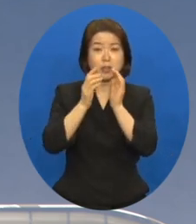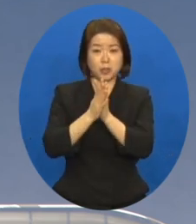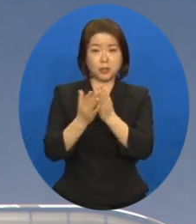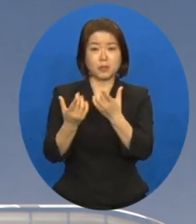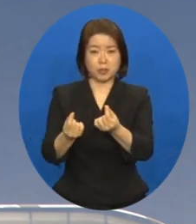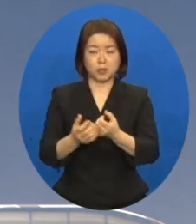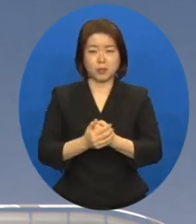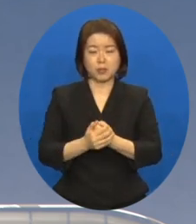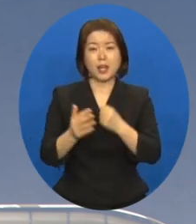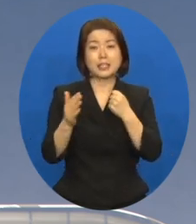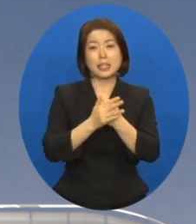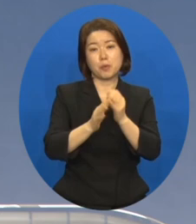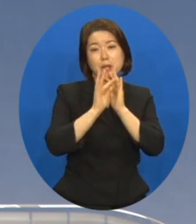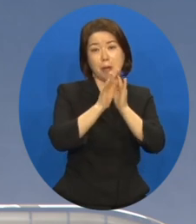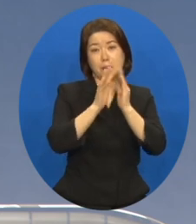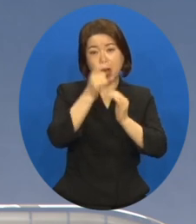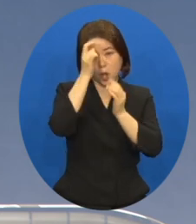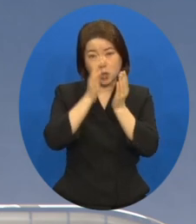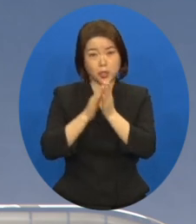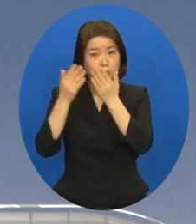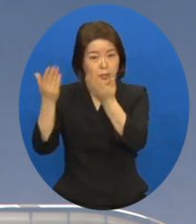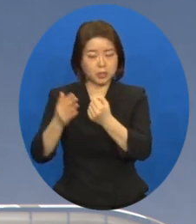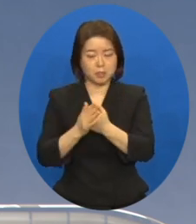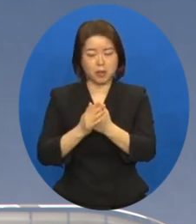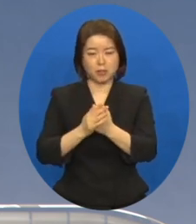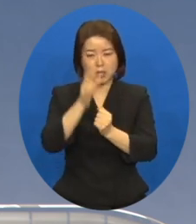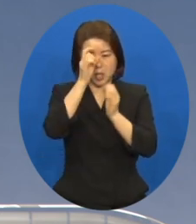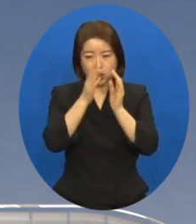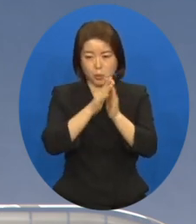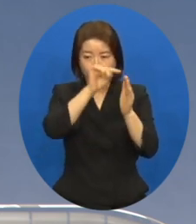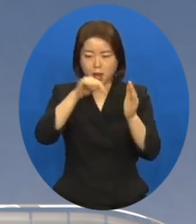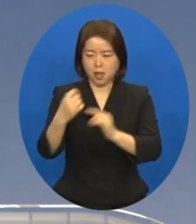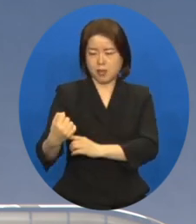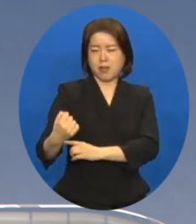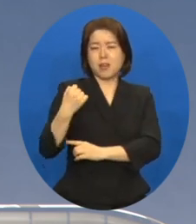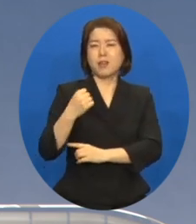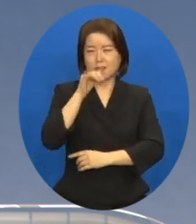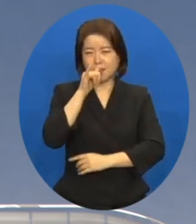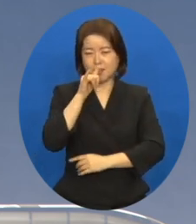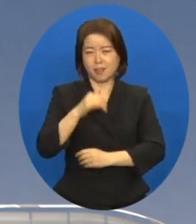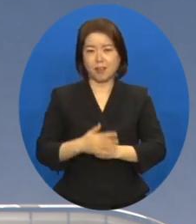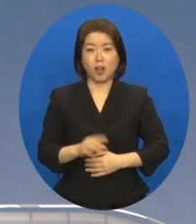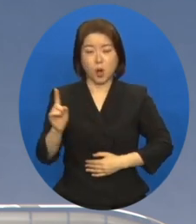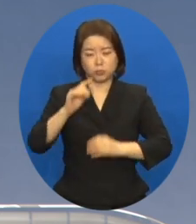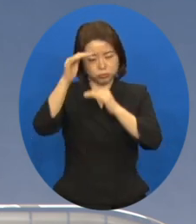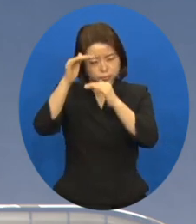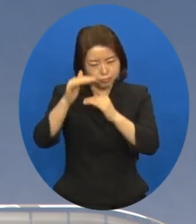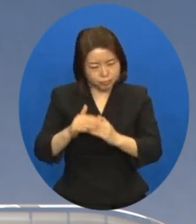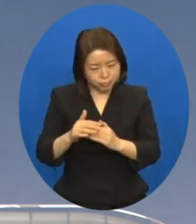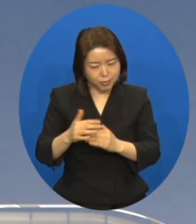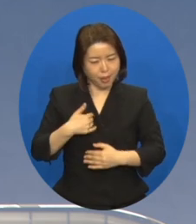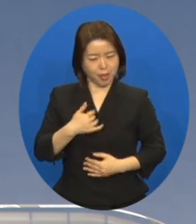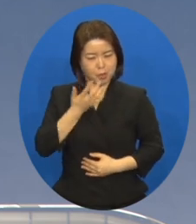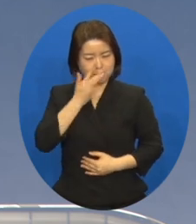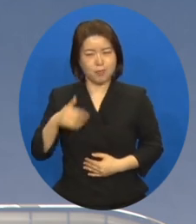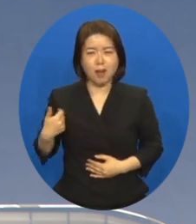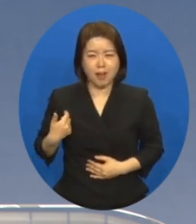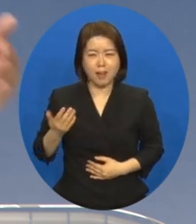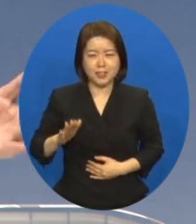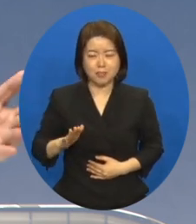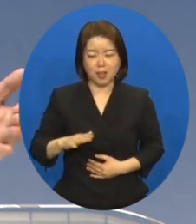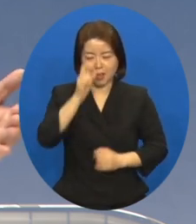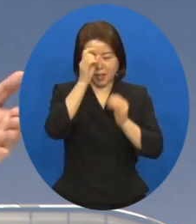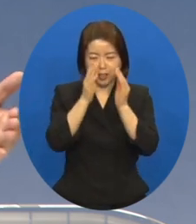그래서 방언으로 기도하면 기도가 힘이 생깁니다. 무슨 내용으로 기도하는지는 모르지만 기도